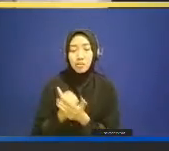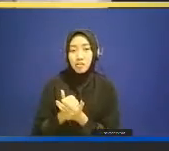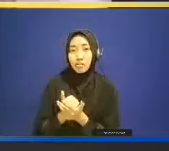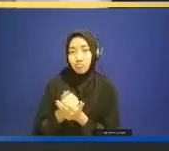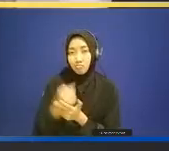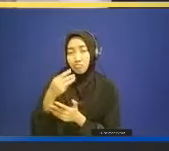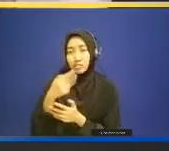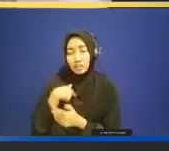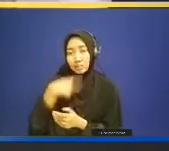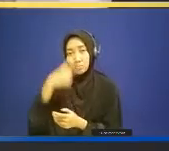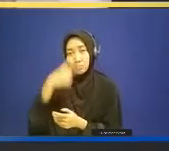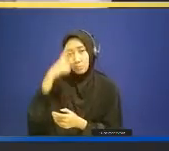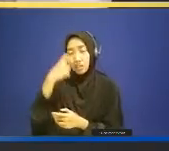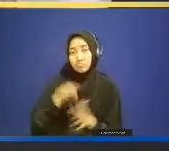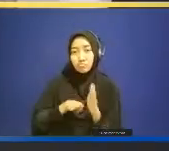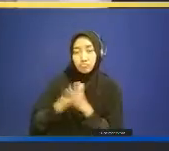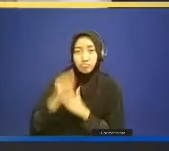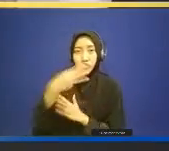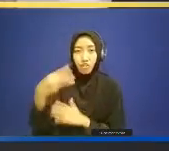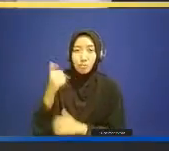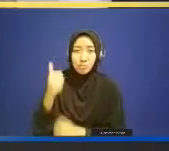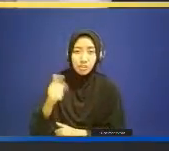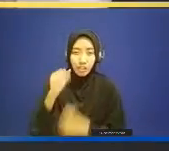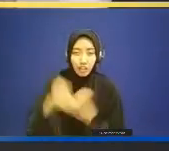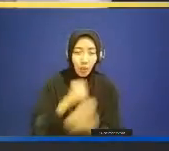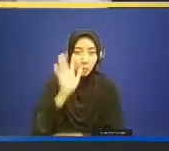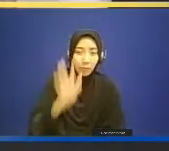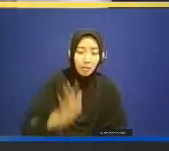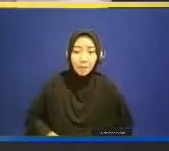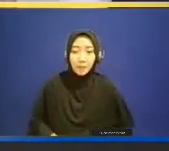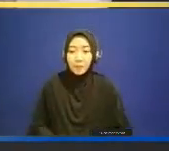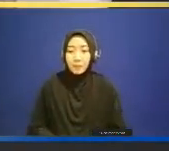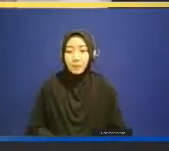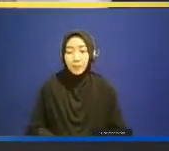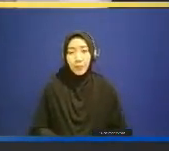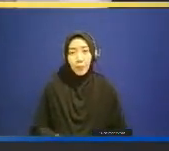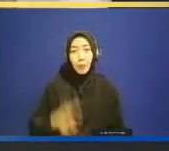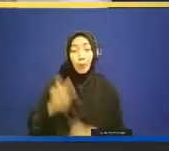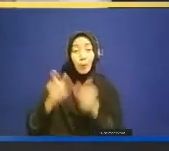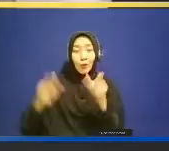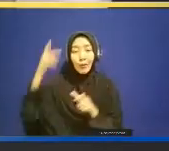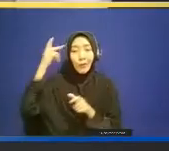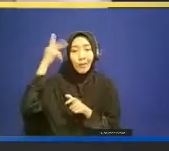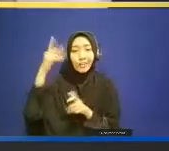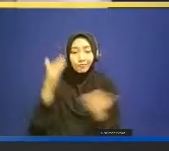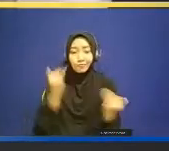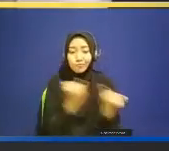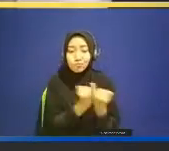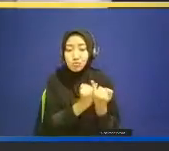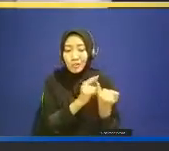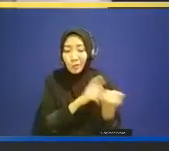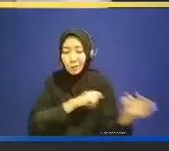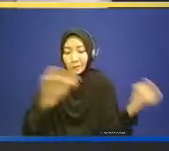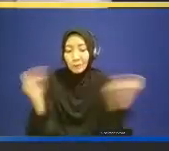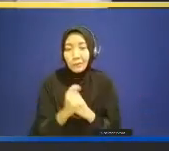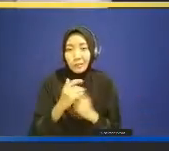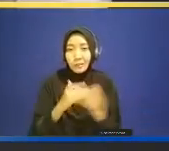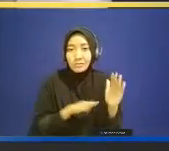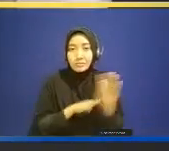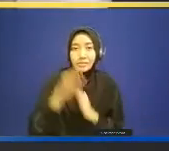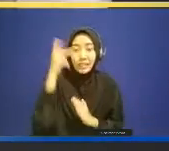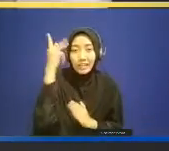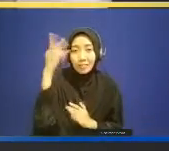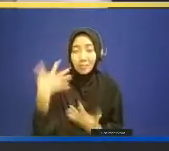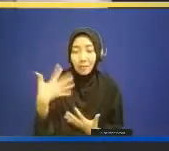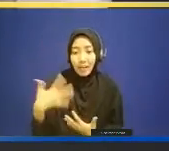optimis saya bisa naik saya di tahun depan itu ya kalau orang-orang kreatif justru tertantang supaya Gimana jadi lebih kreatif lagi sekarang